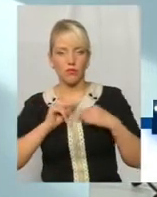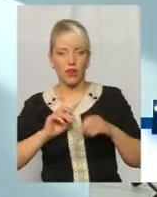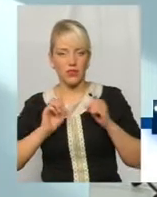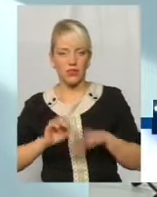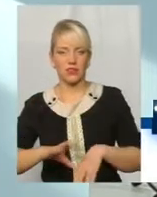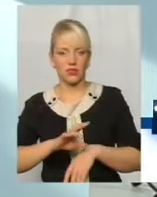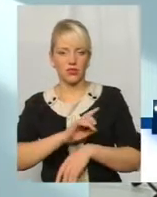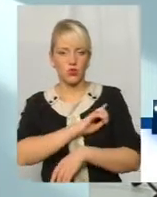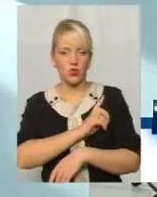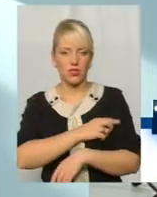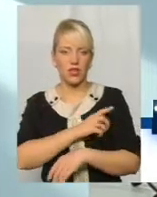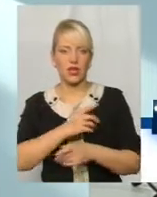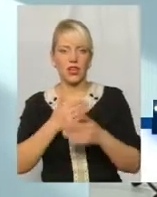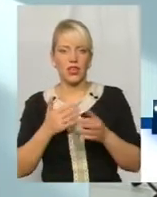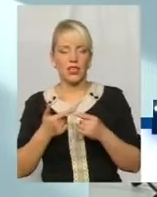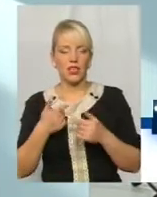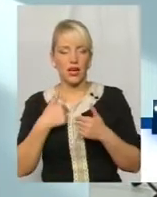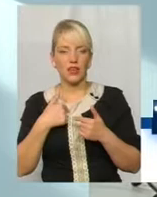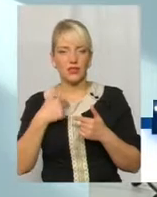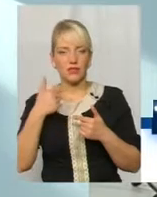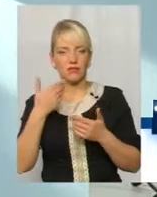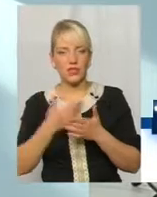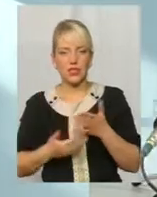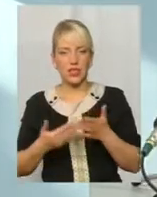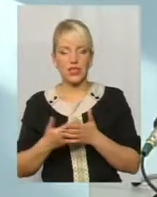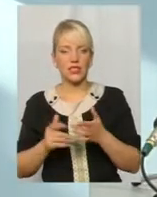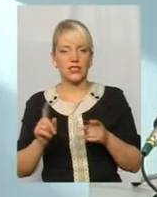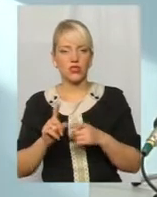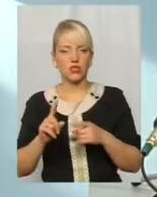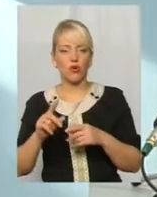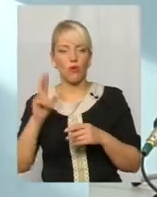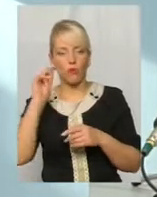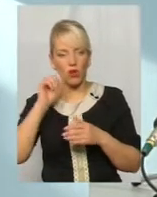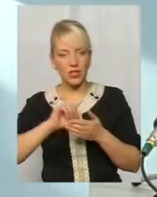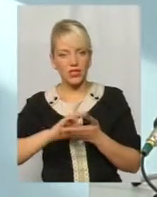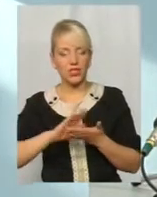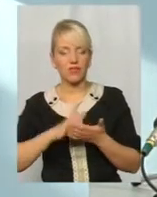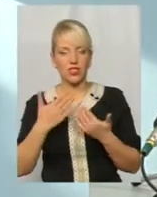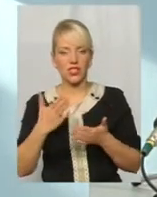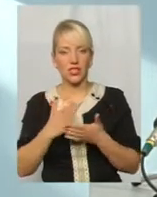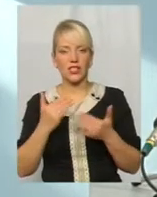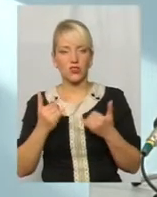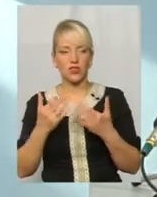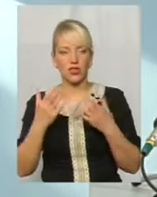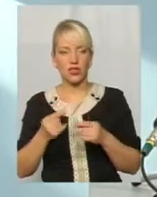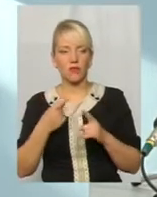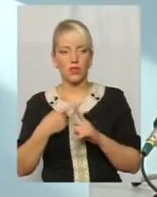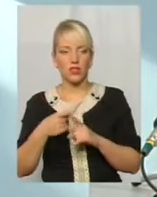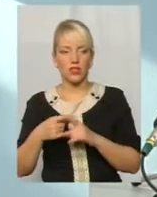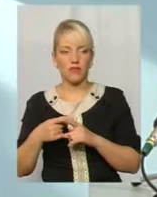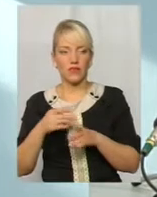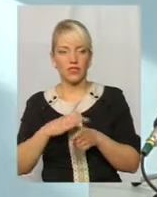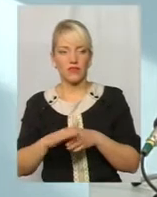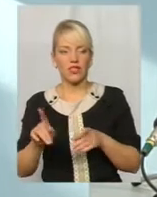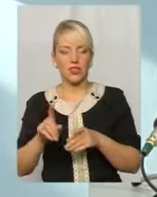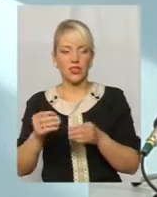дійсно. Мені здається, певний показник вже є на сьогоднішній день позитивних звершень,